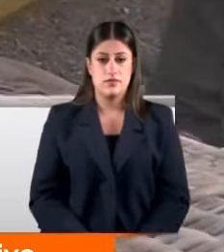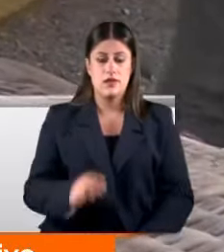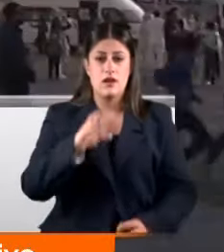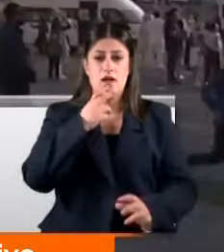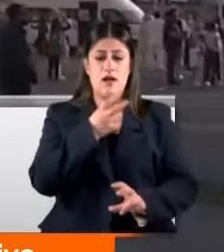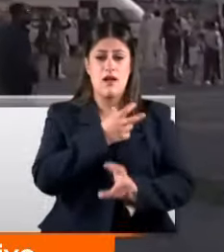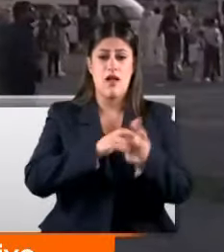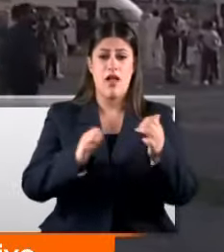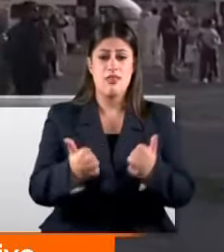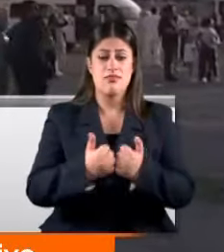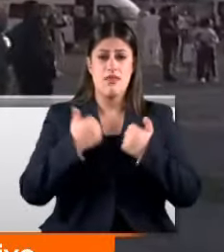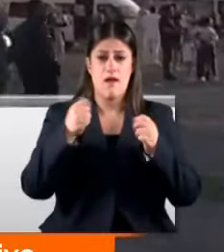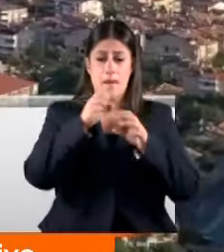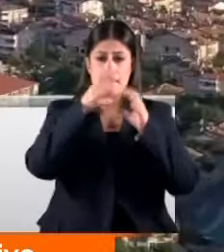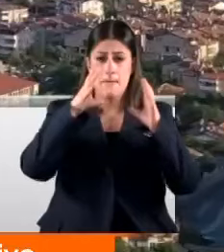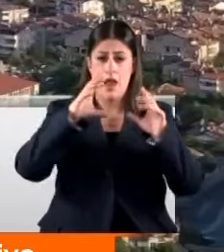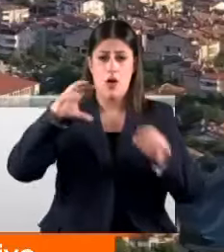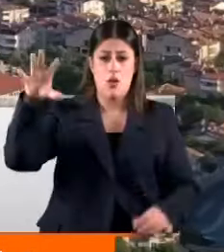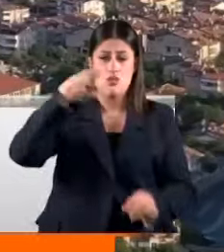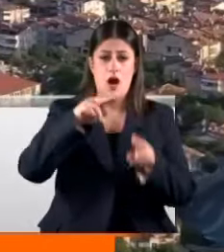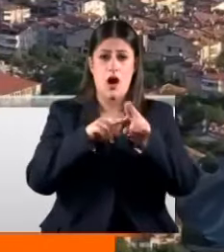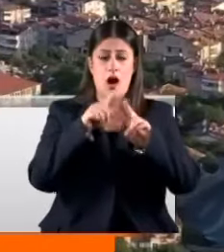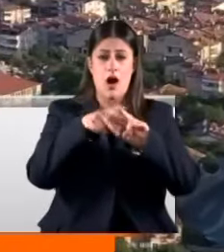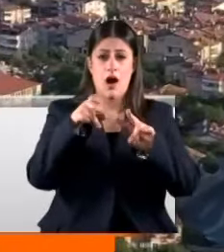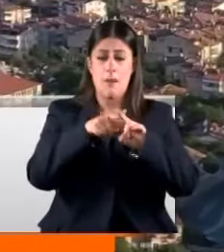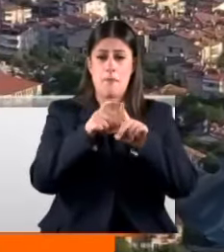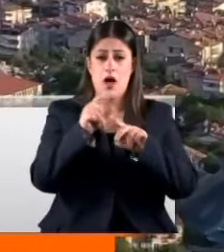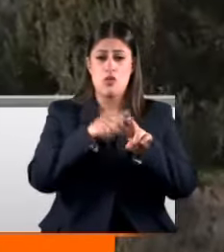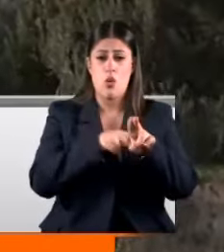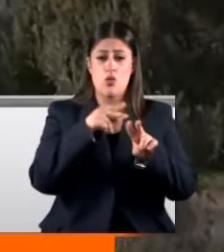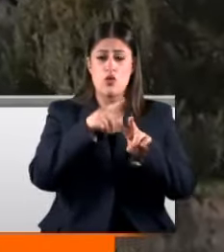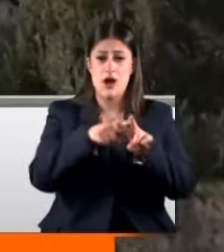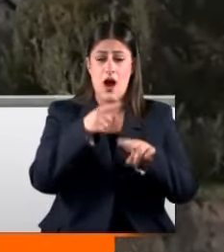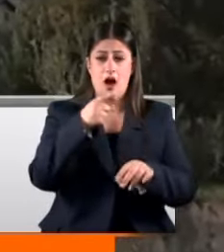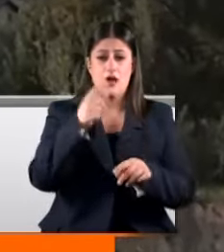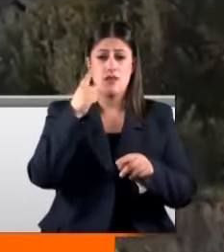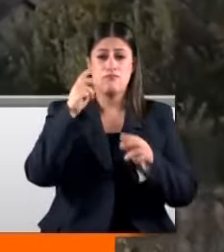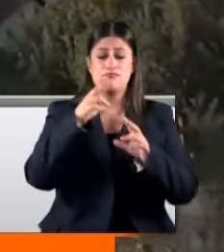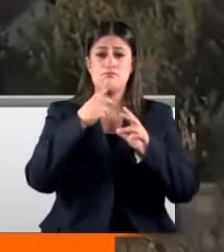Rengarenk dev balonlar Kapadokya'yı süsledi, gökyüzünü şenlendirdi.